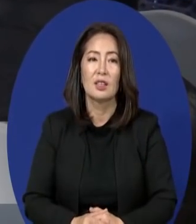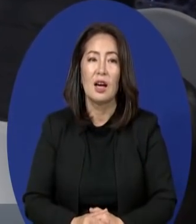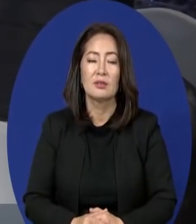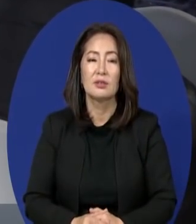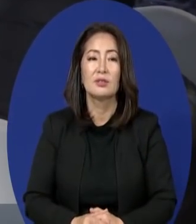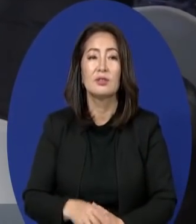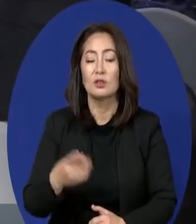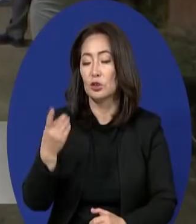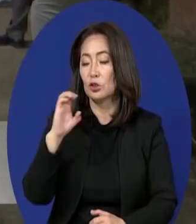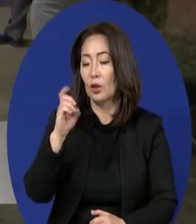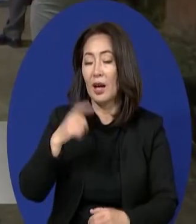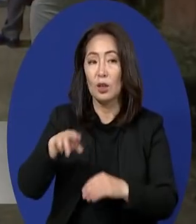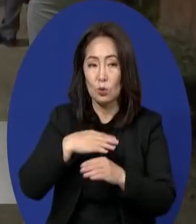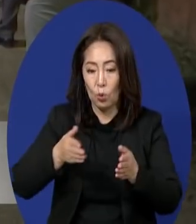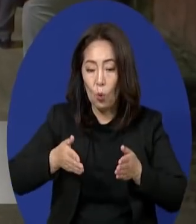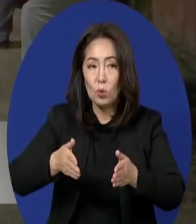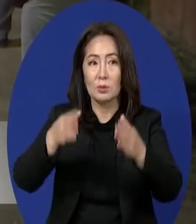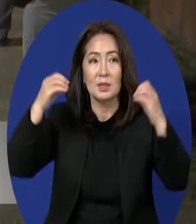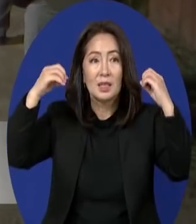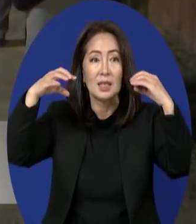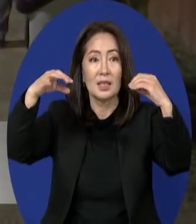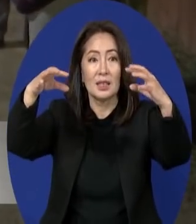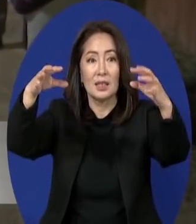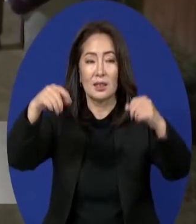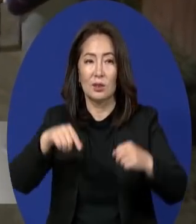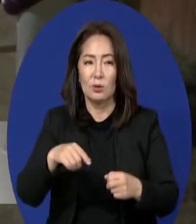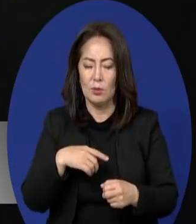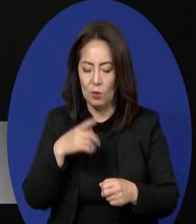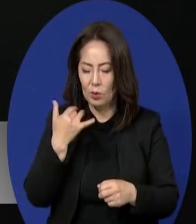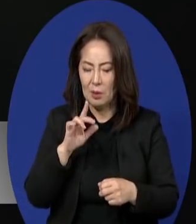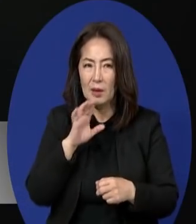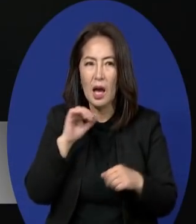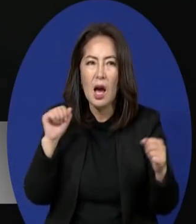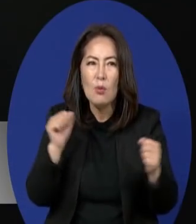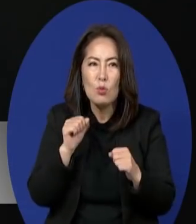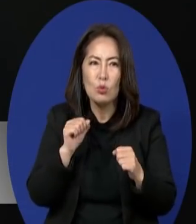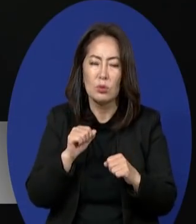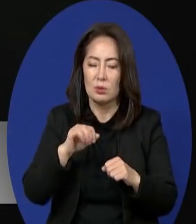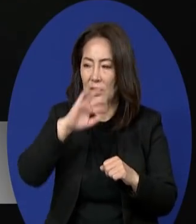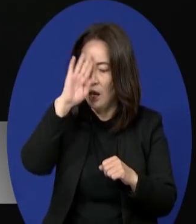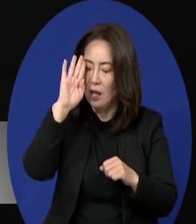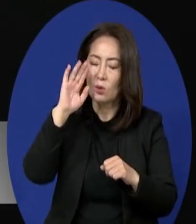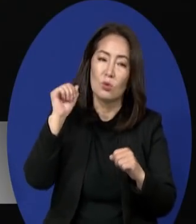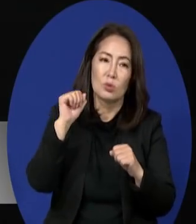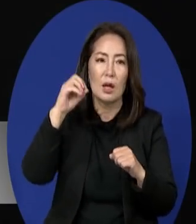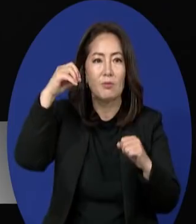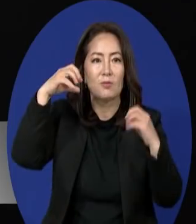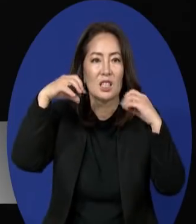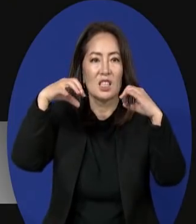Сонгайрханд үргэлж өчигдөр өөрөө нээлттэй гисэн гудамжны гэрэл бол дэлхийн хамгийн хүүтэн нийслэл болох Улаанбаатар хотын дисгэн өвөл халуун зундч дисвэртэй гэрлүүд